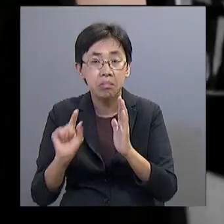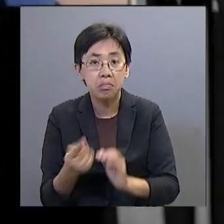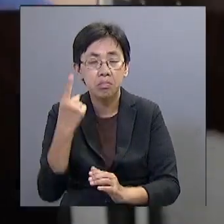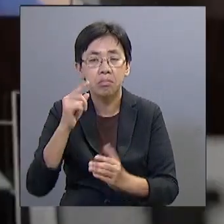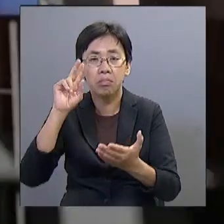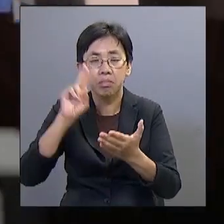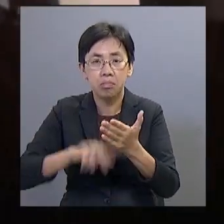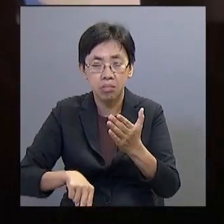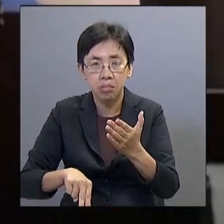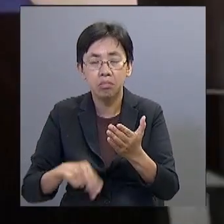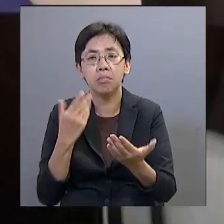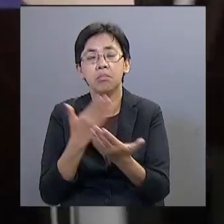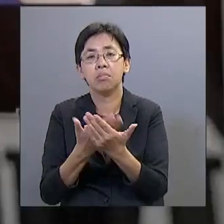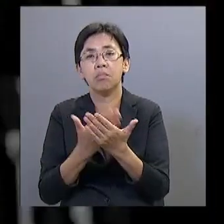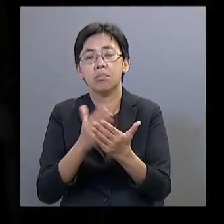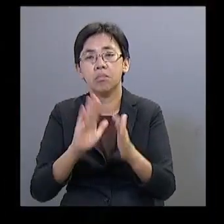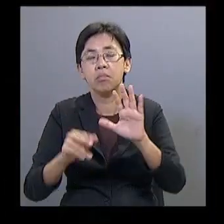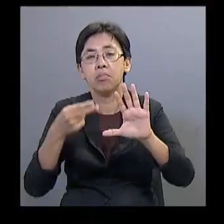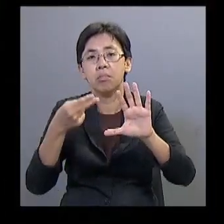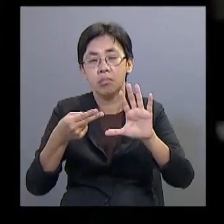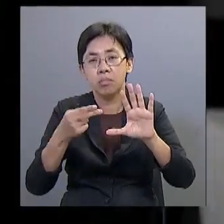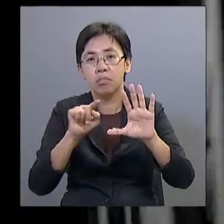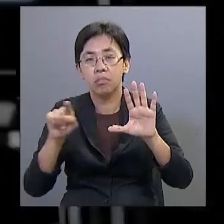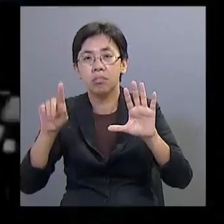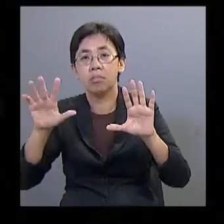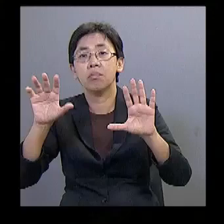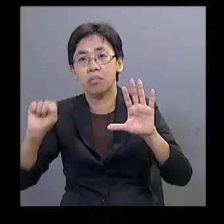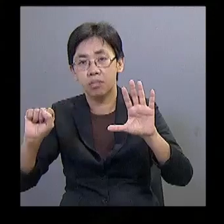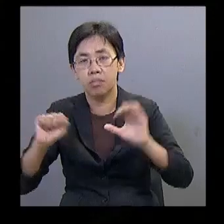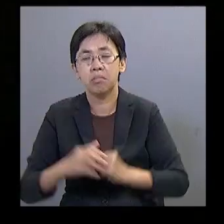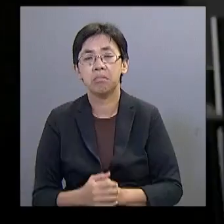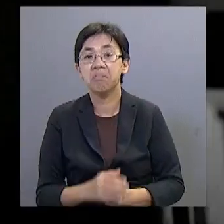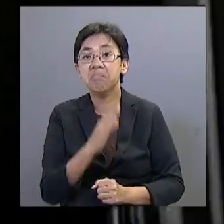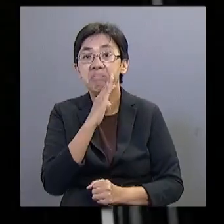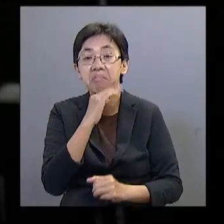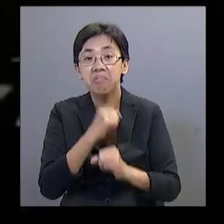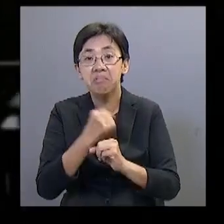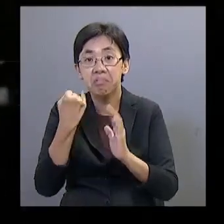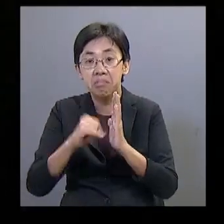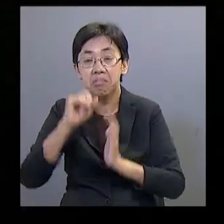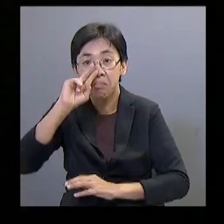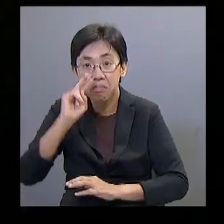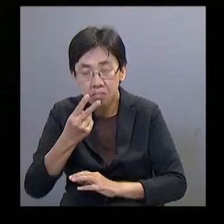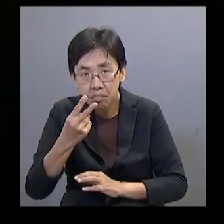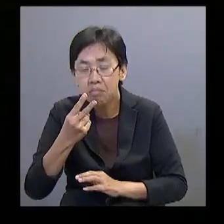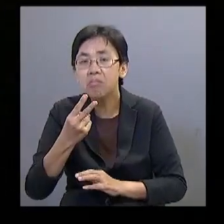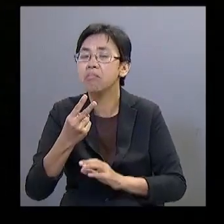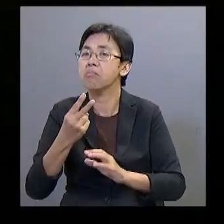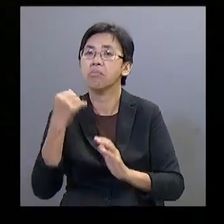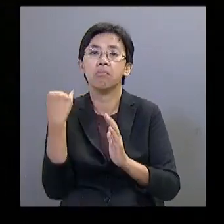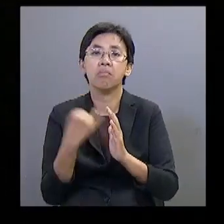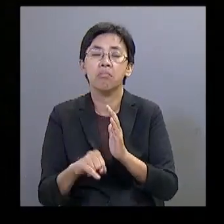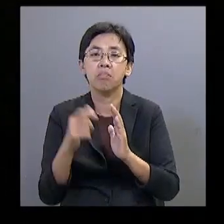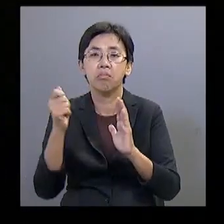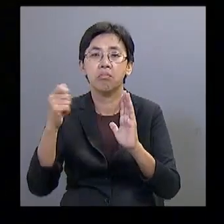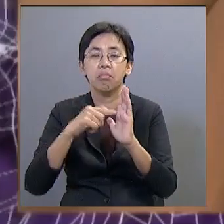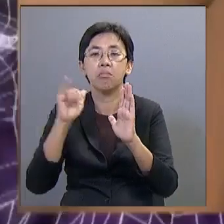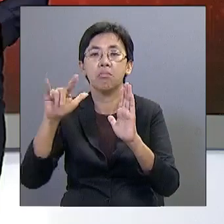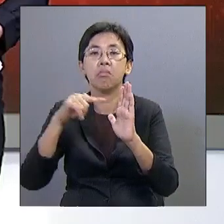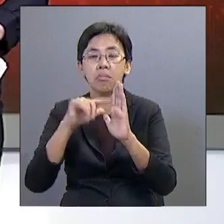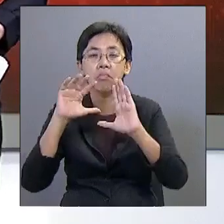ษปรับเงินนะคะประมาณ 50 บาถึง 5 แสนบาทแต่ถ้ทำผิดซ้ำอกก็จะถกดำเนินคดีอายาค่ะ